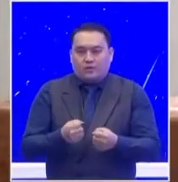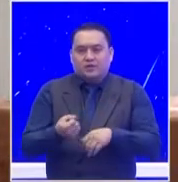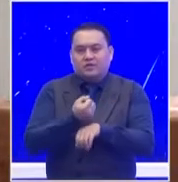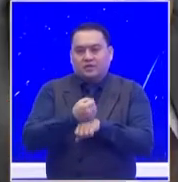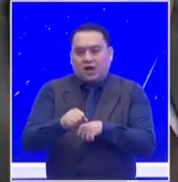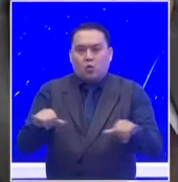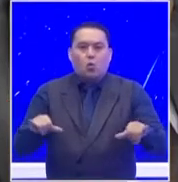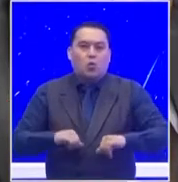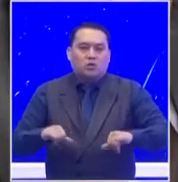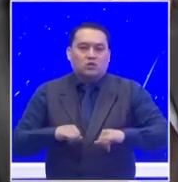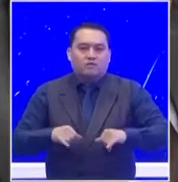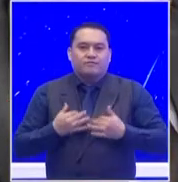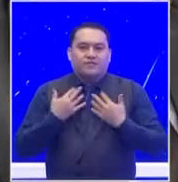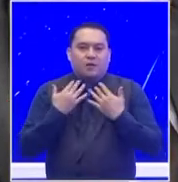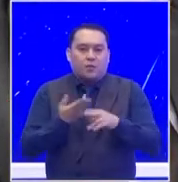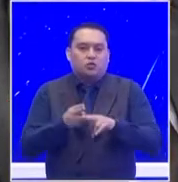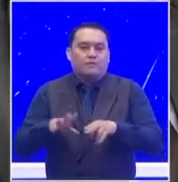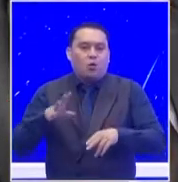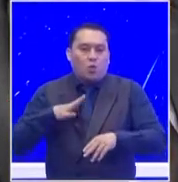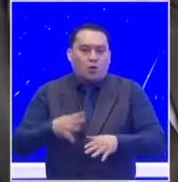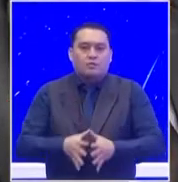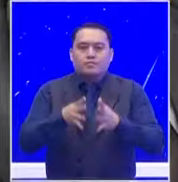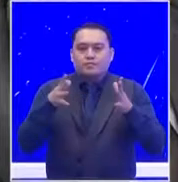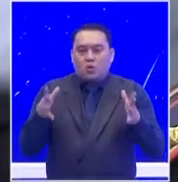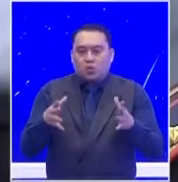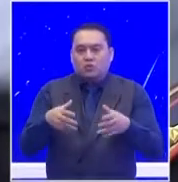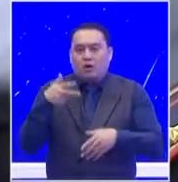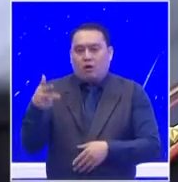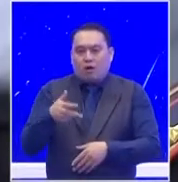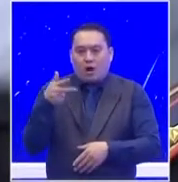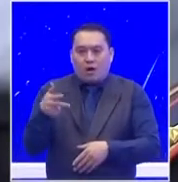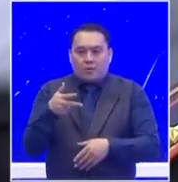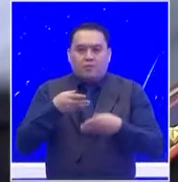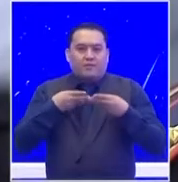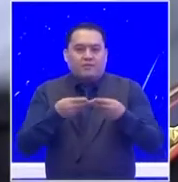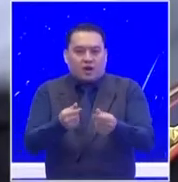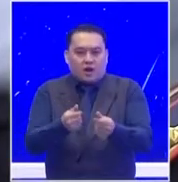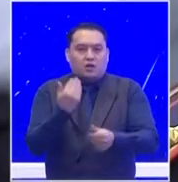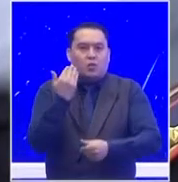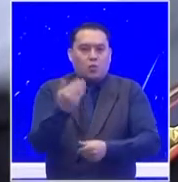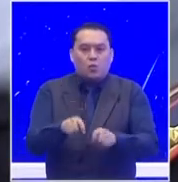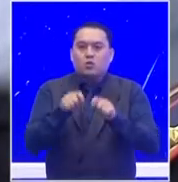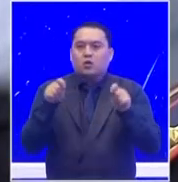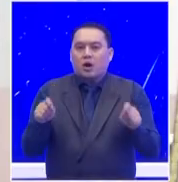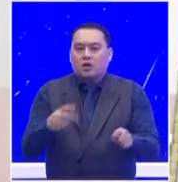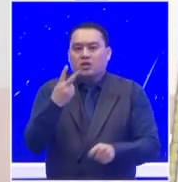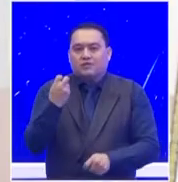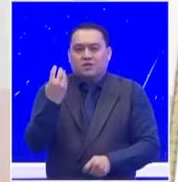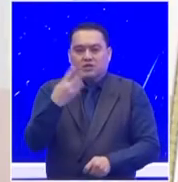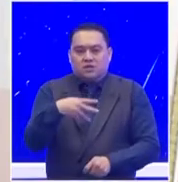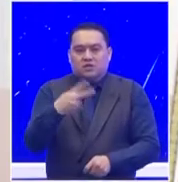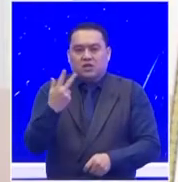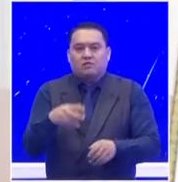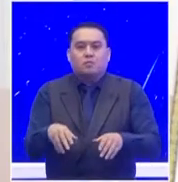изнасилования, хулиганства и вымогательства. Большую роль в этом сыграли камеры видеонаблюдения. Благодаря ним раскрыто